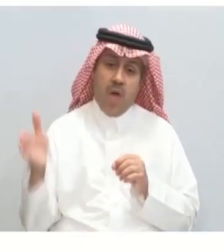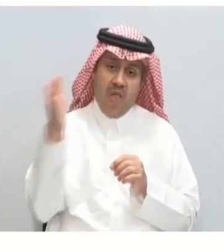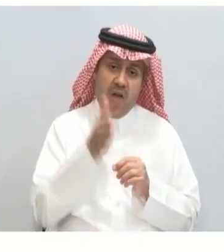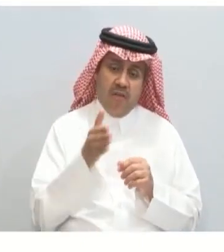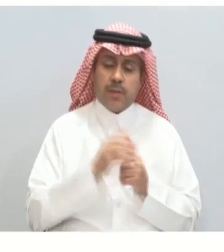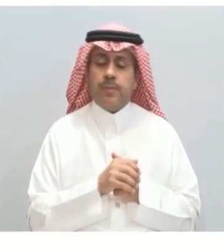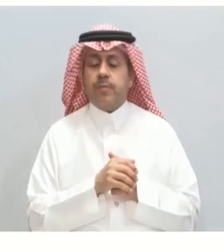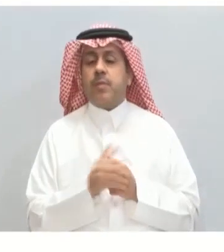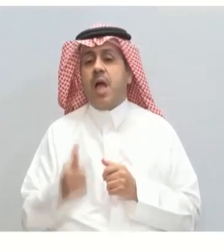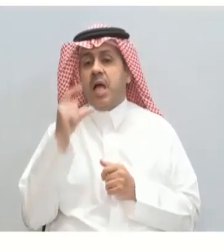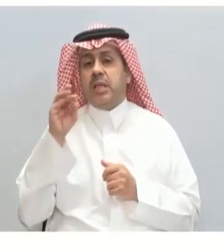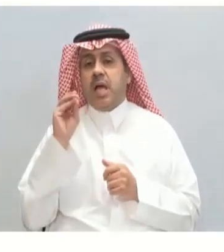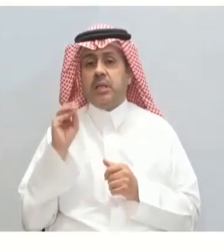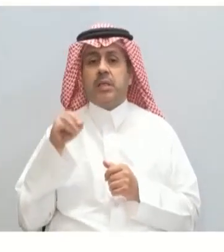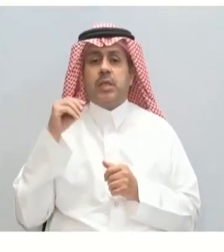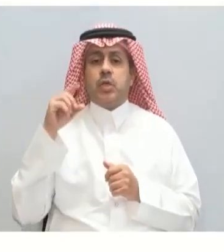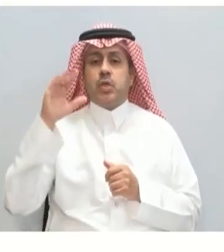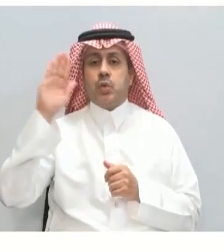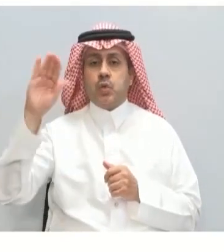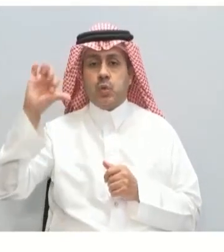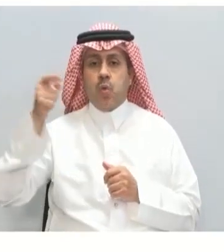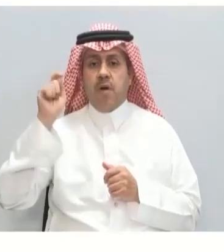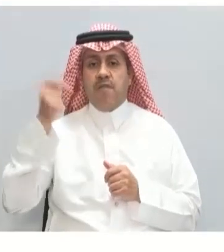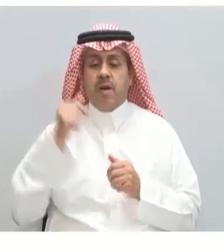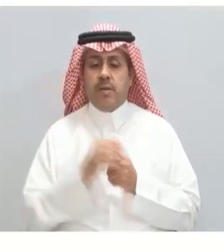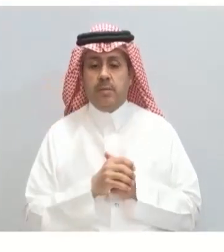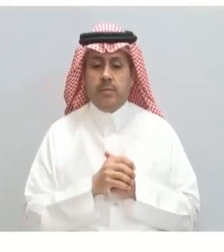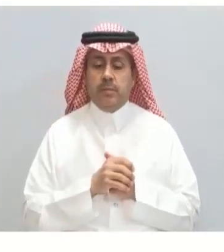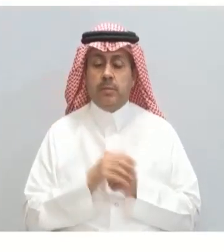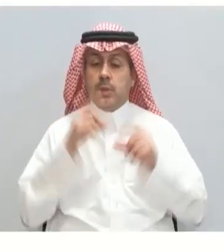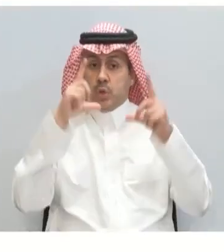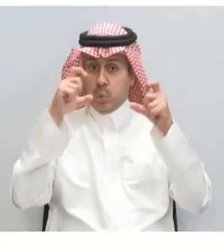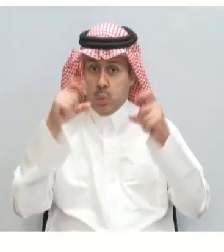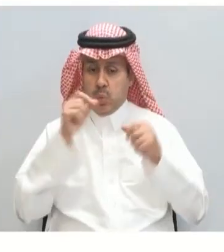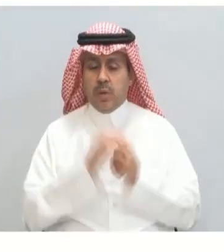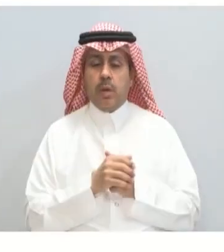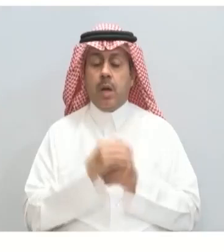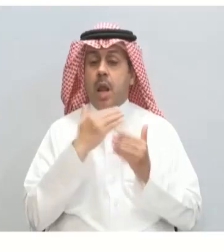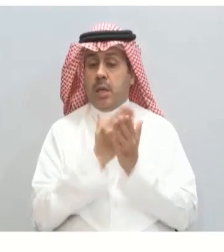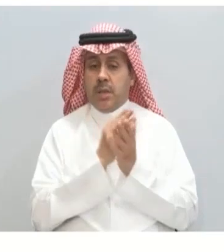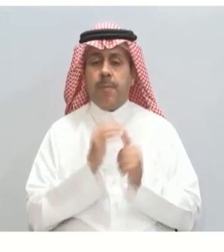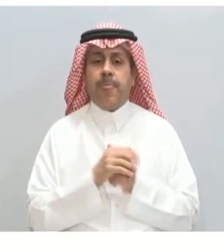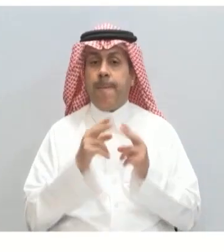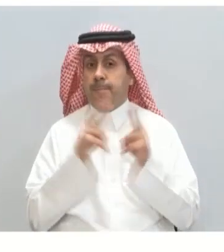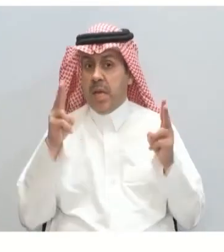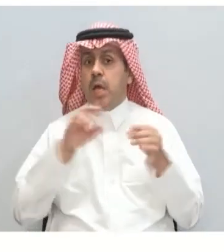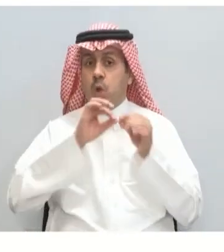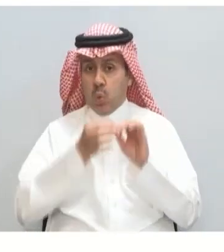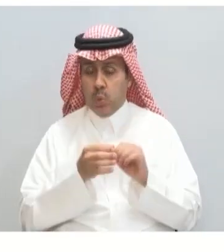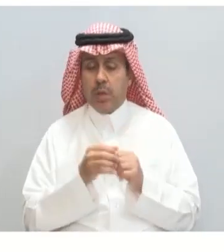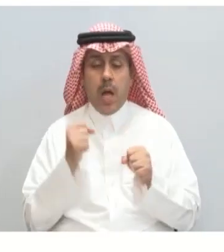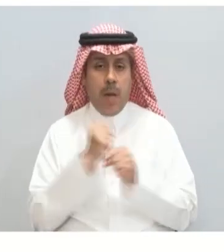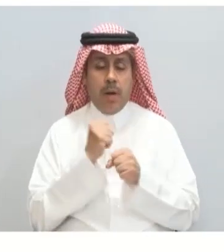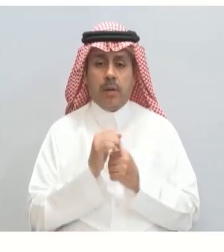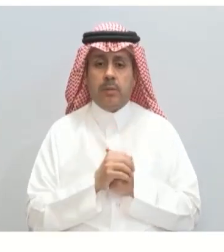لاداه سولفر اذا نستعرض هذه الصور للاقسام ذكرنا القيود بامكانك عمل